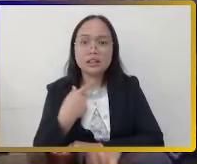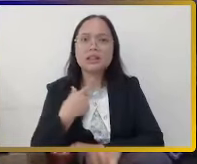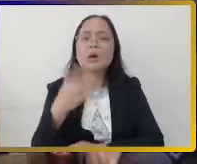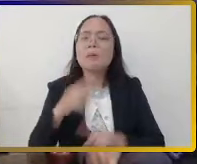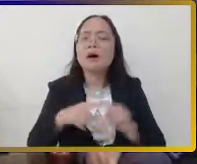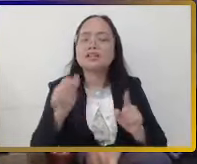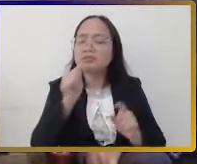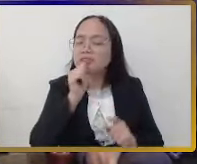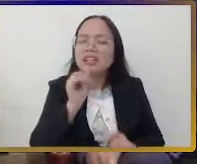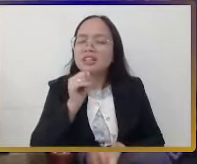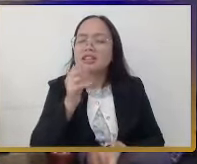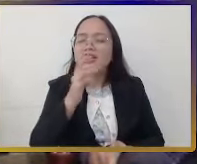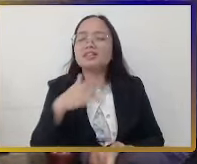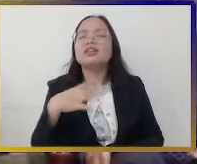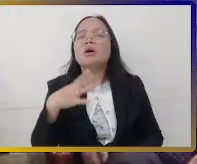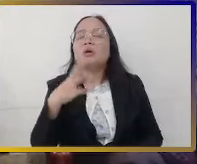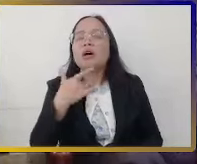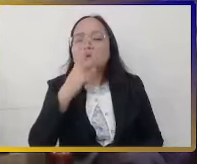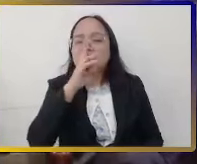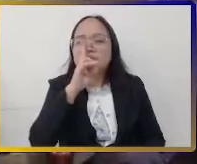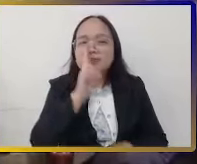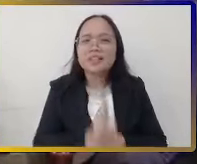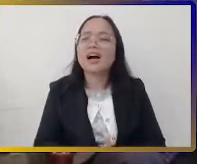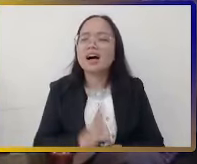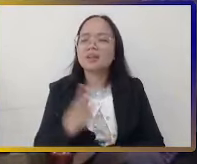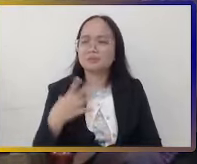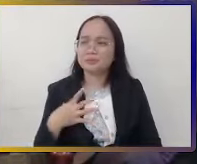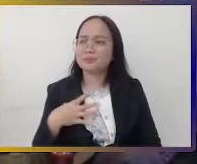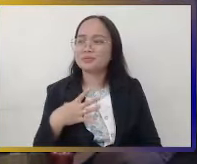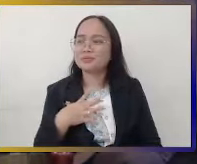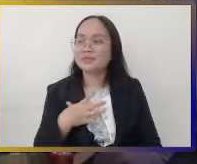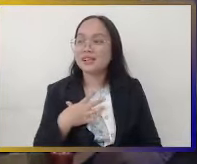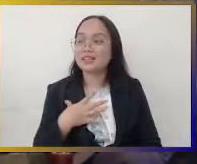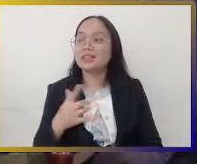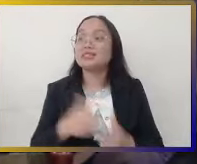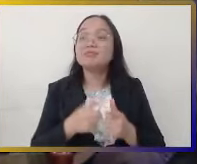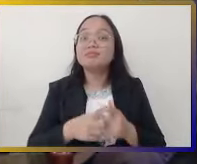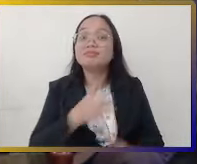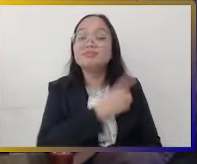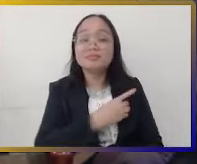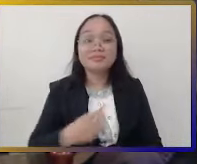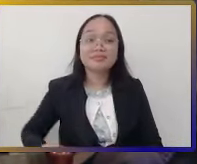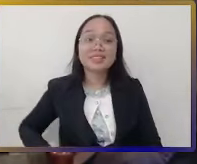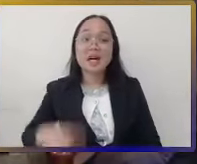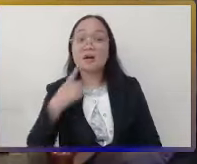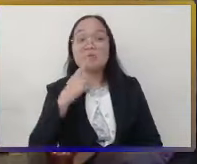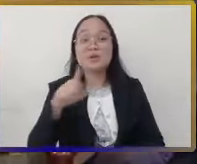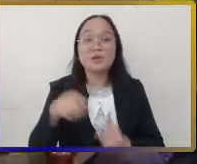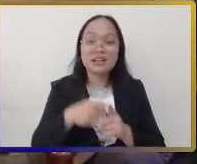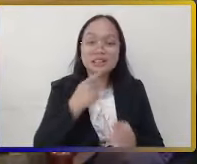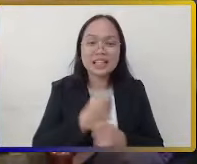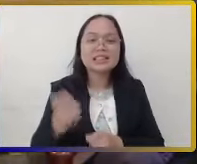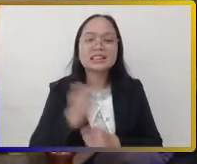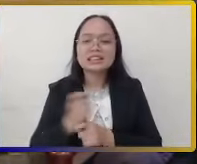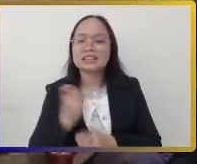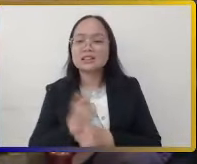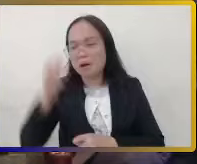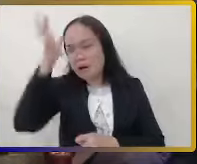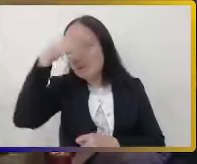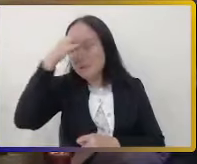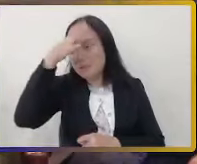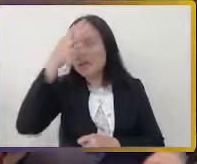maghintay. Natuto maghintay. Bakit? Naalala ni David, mga kapatid, yung ridicule, yung mocking ng kanyang tatay,